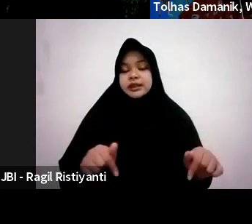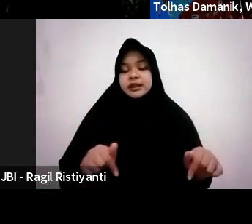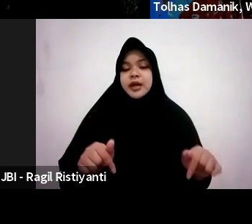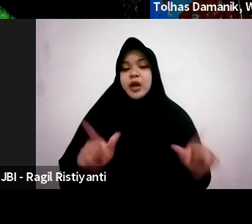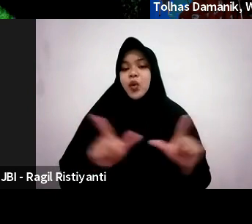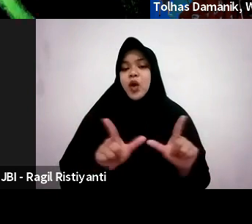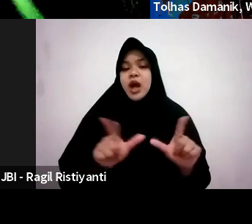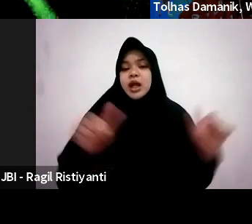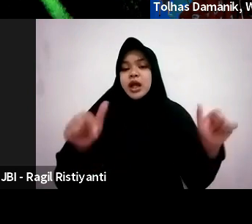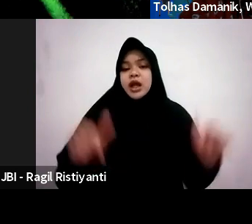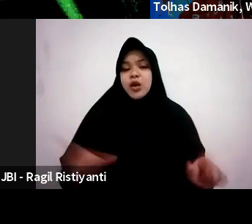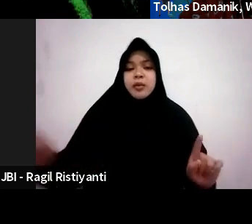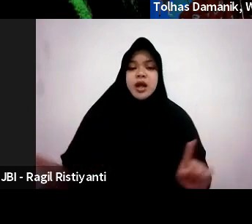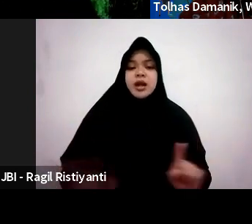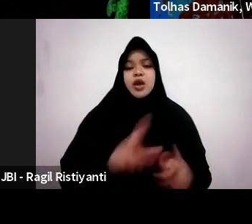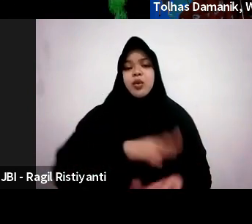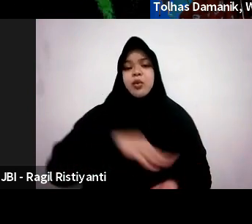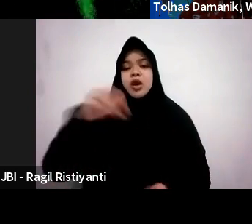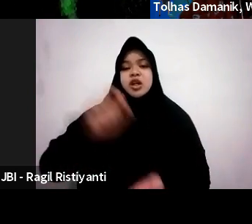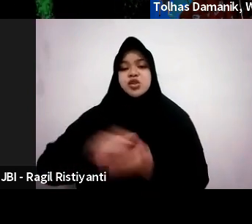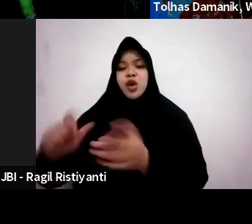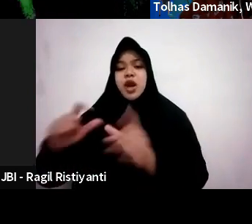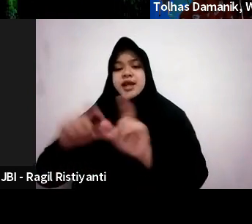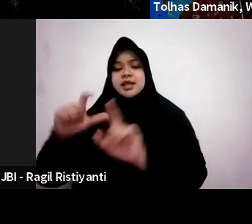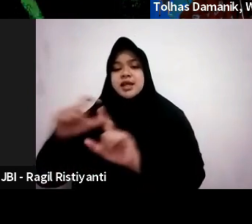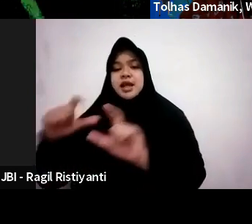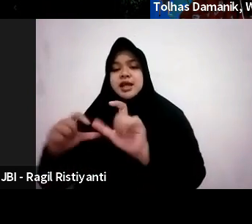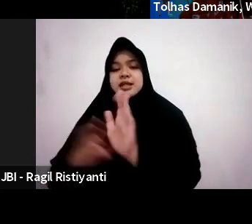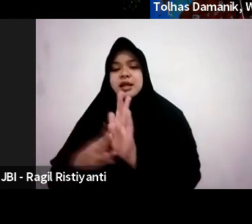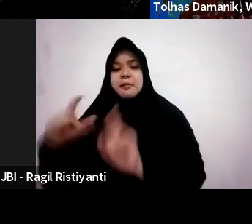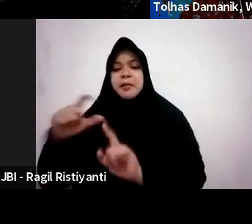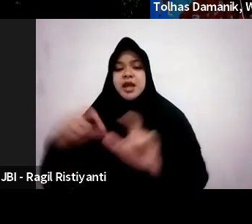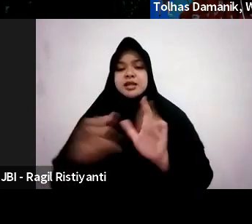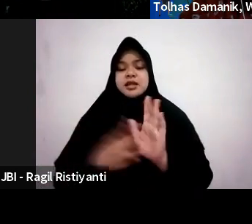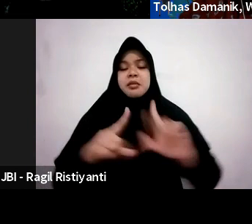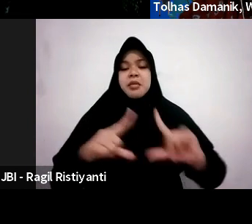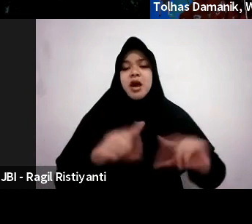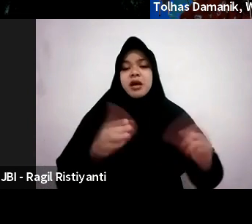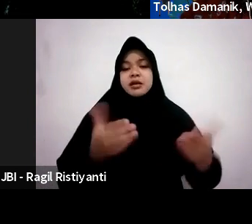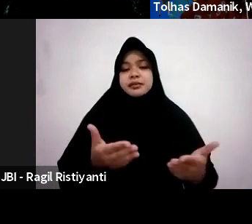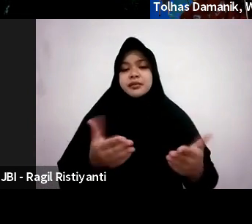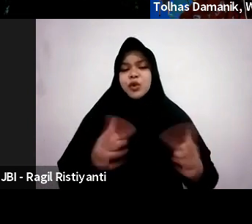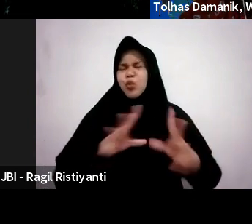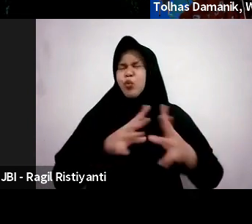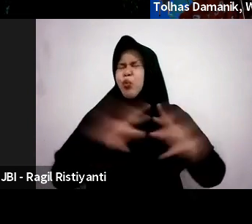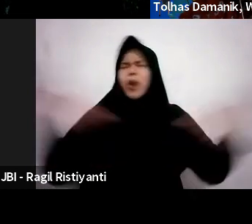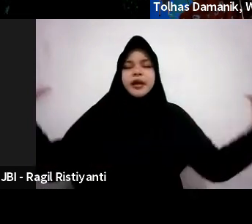kok mendampingi Kota Depok yang sekolah SD SMP SMA nya Eh ribuan